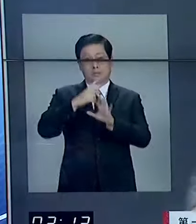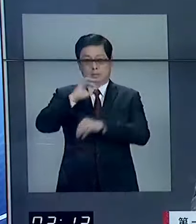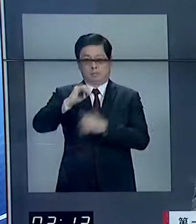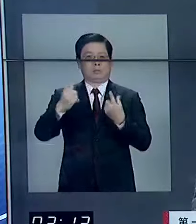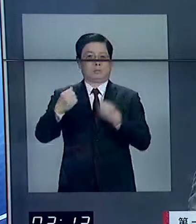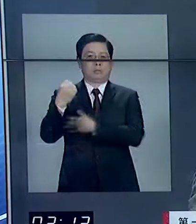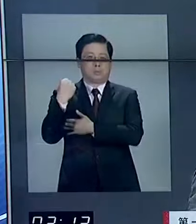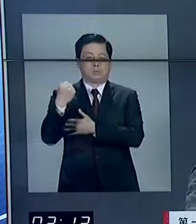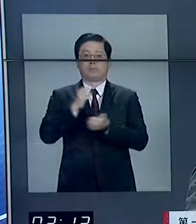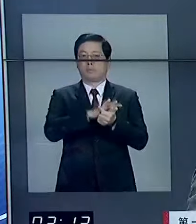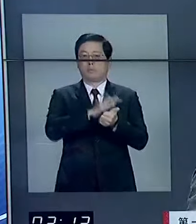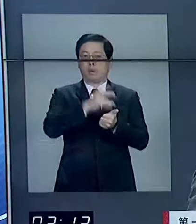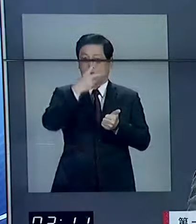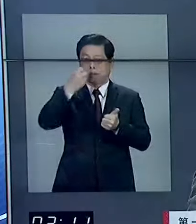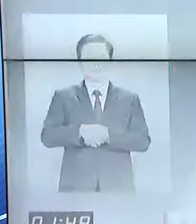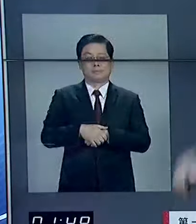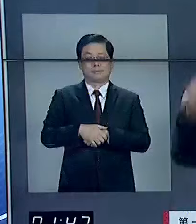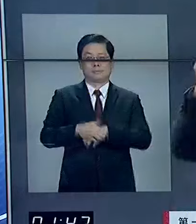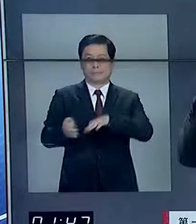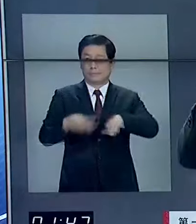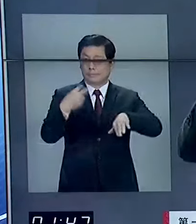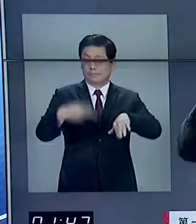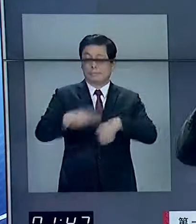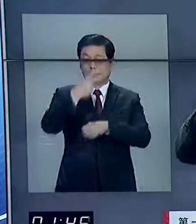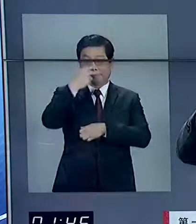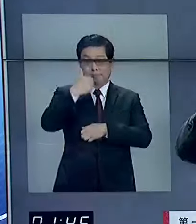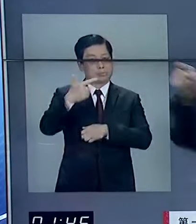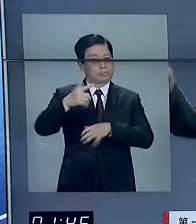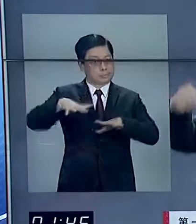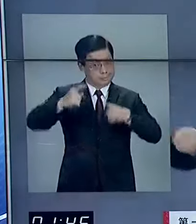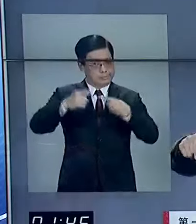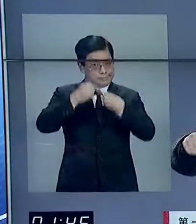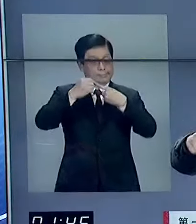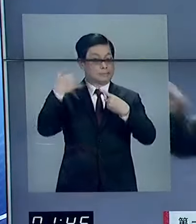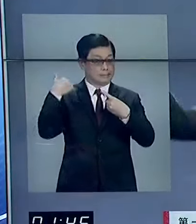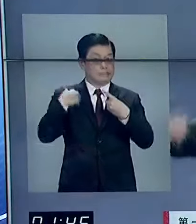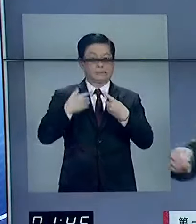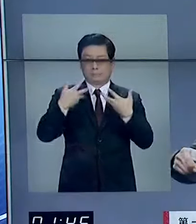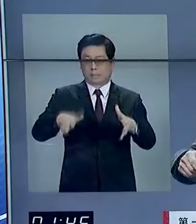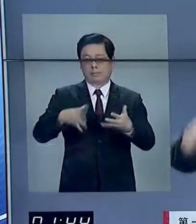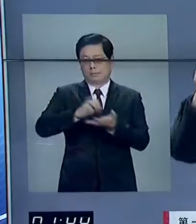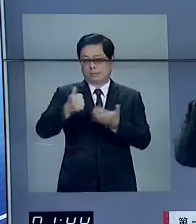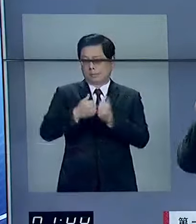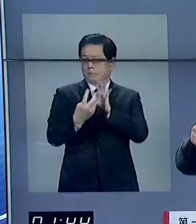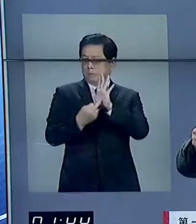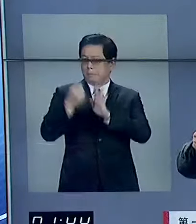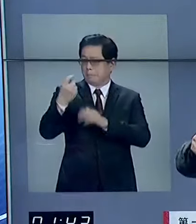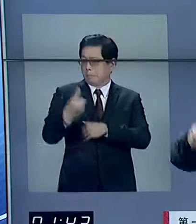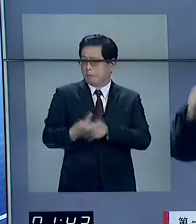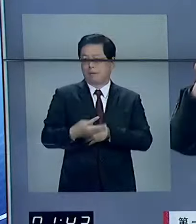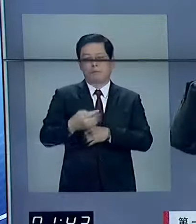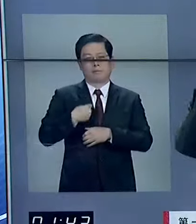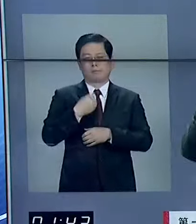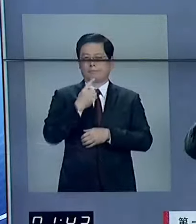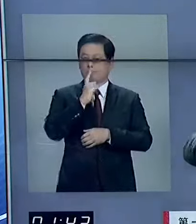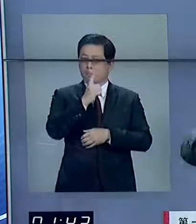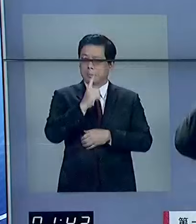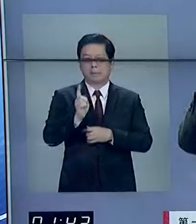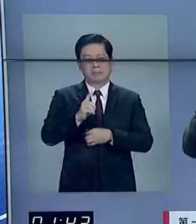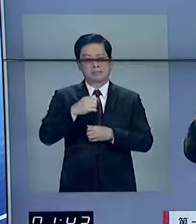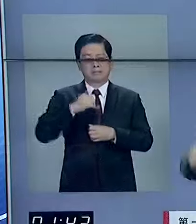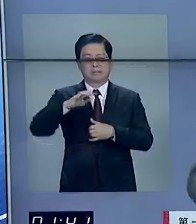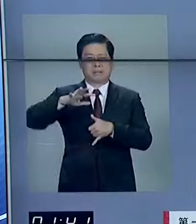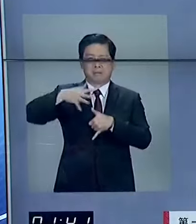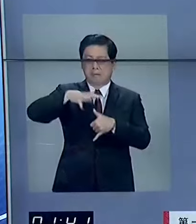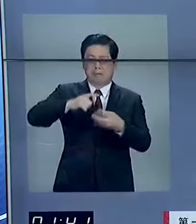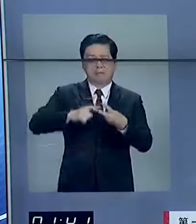火猛烈，狂攻赖清德，同时他也强调自己不像赖清德所形容的是侯友宜的保姆。结果赵少